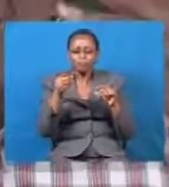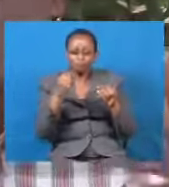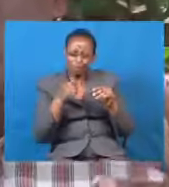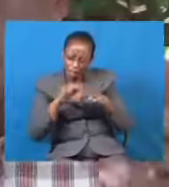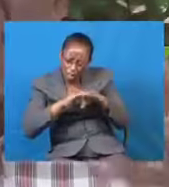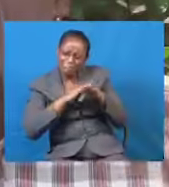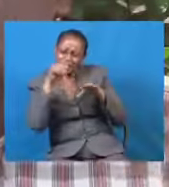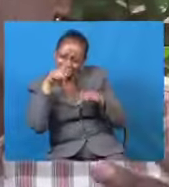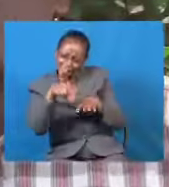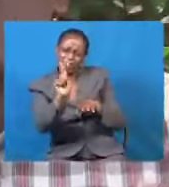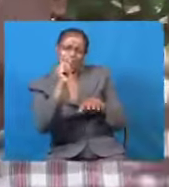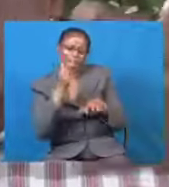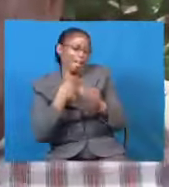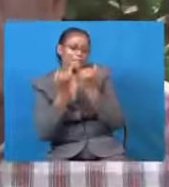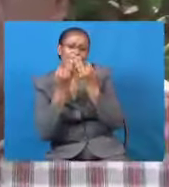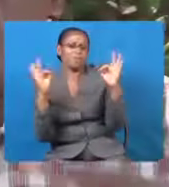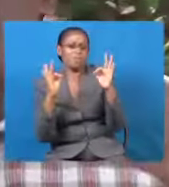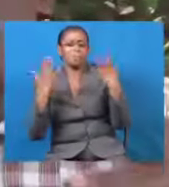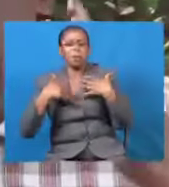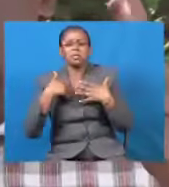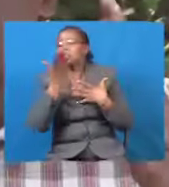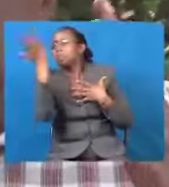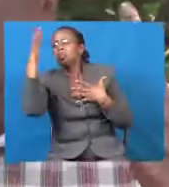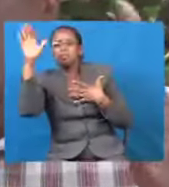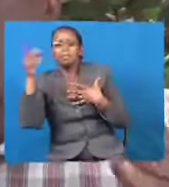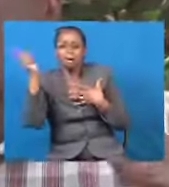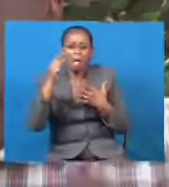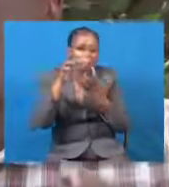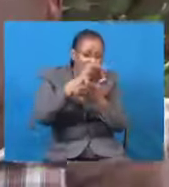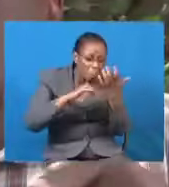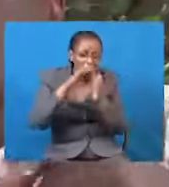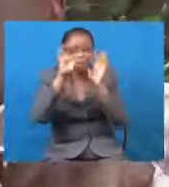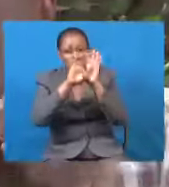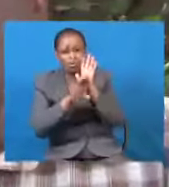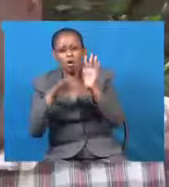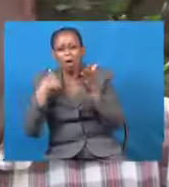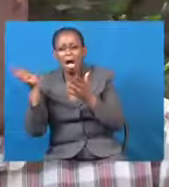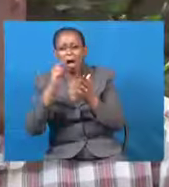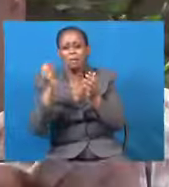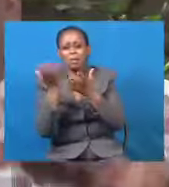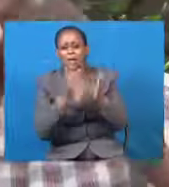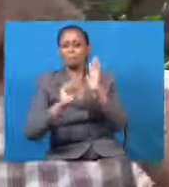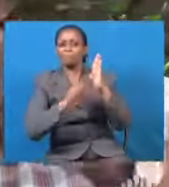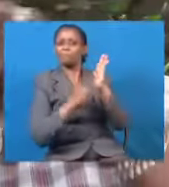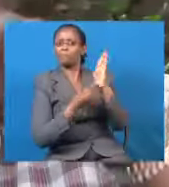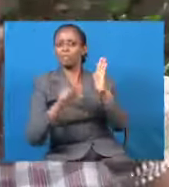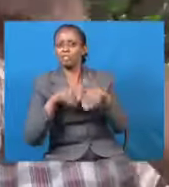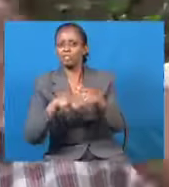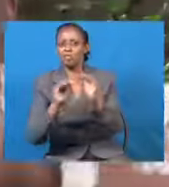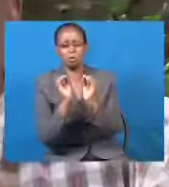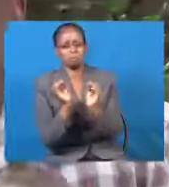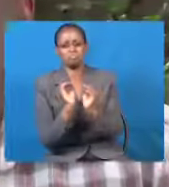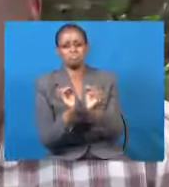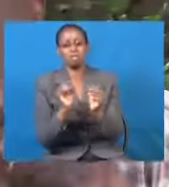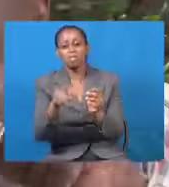mamlaka tuliona Nia mafrika mwenyewe Hakuna mtiyote wanji ambaya anaweza kuingiliya katiba hii Ama kutuletiya masari